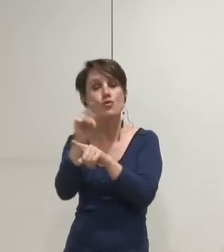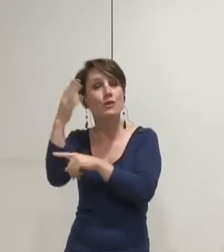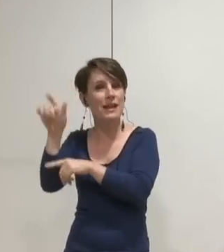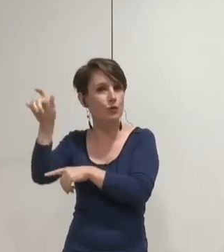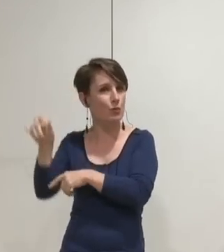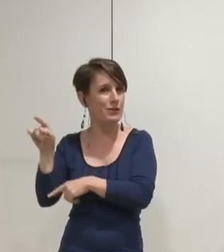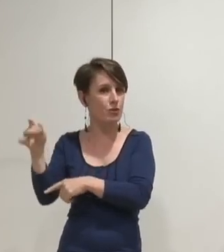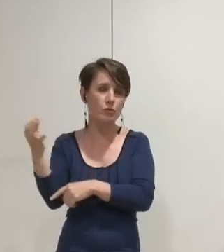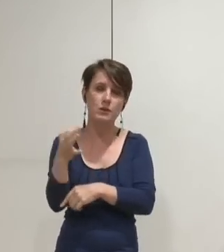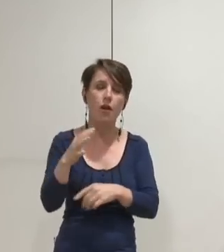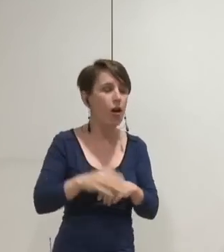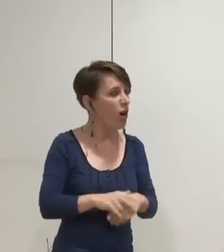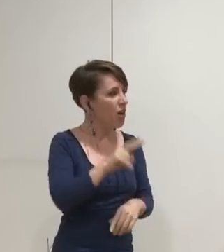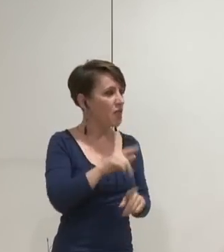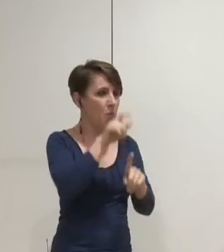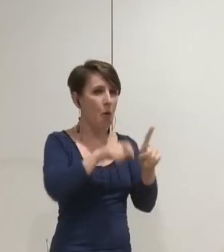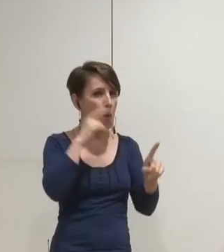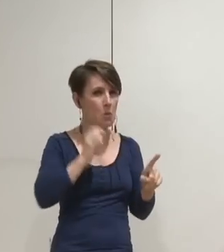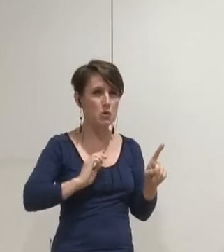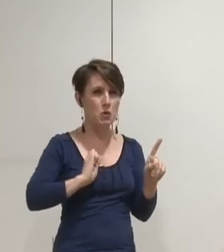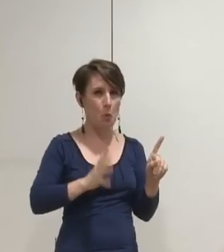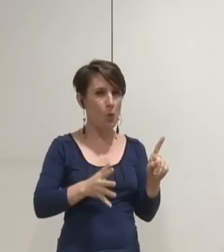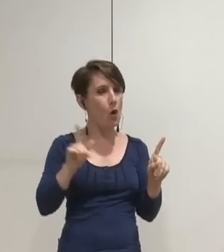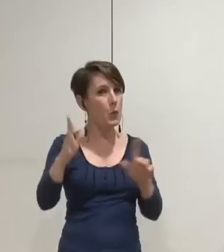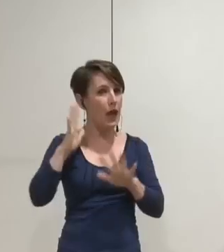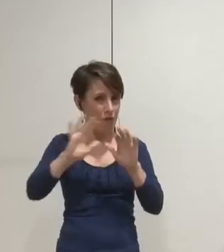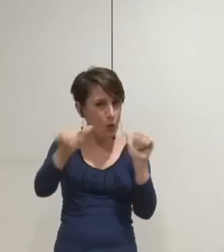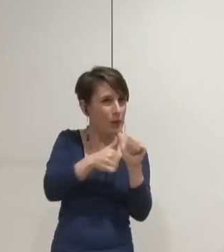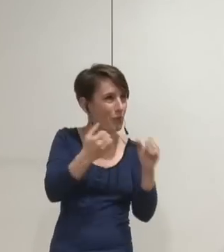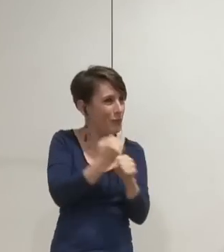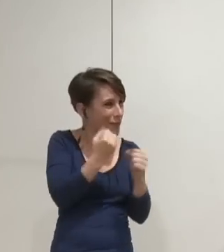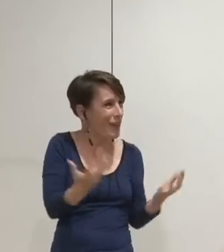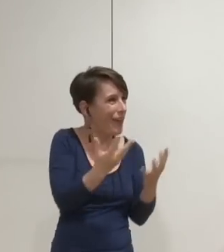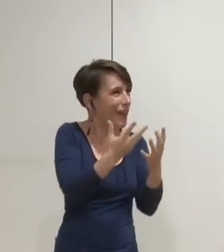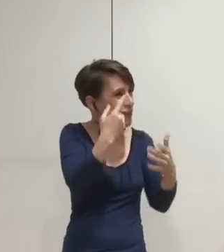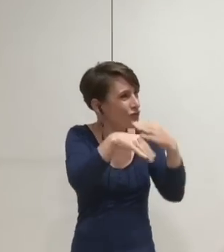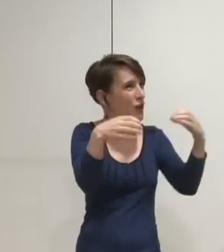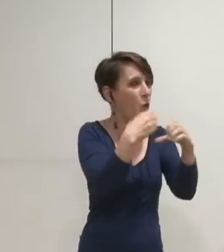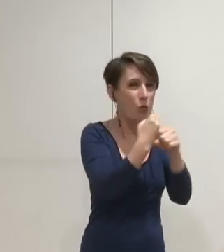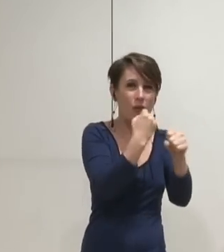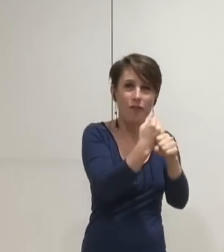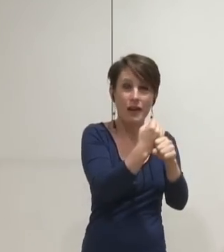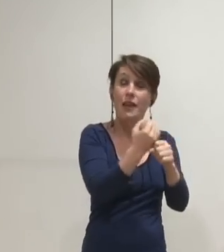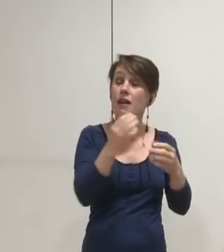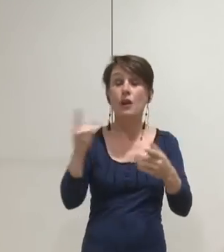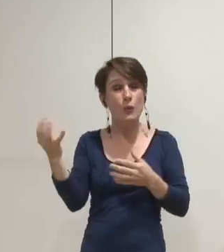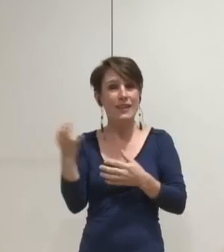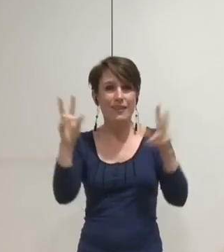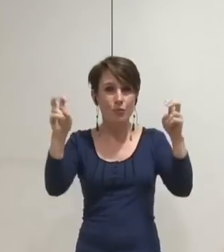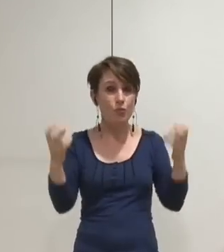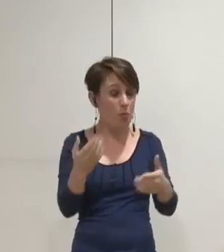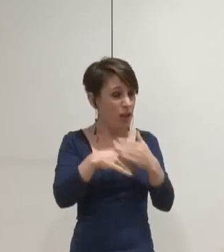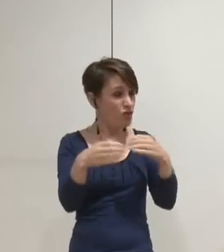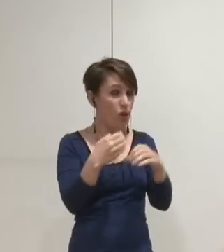déçu de la municipalité Piol qui avait travaillé pour le programme explique dans le groupe de travail personne n'avait parlé de la fête des tuiles c'est en